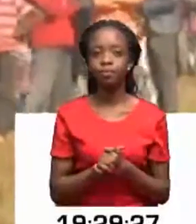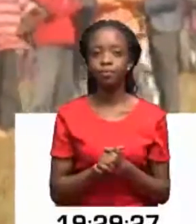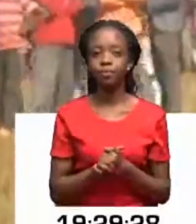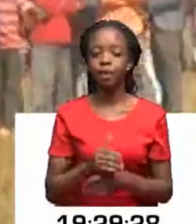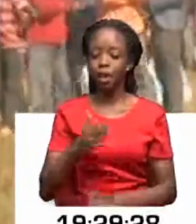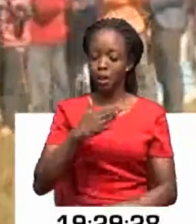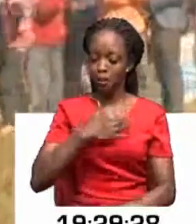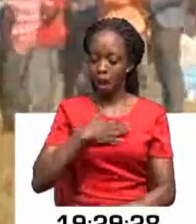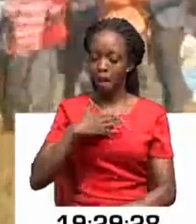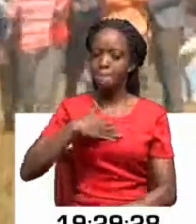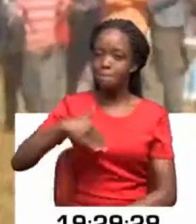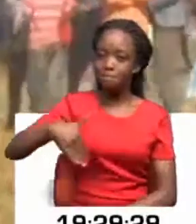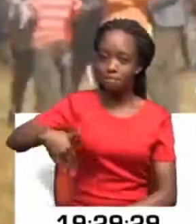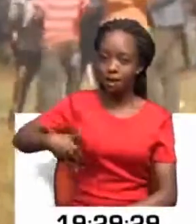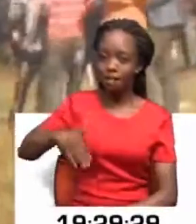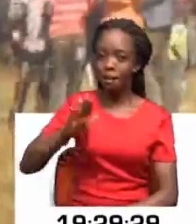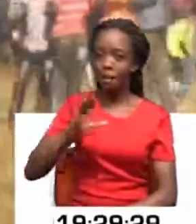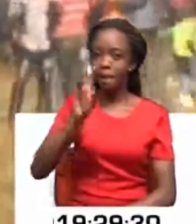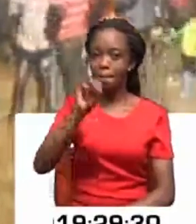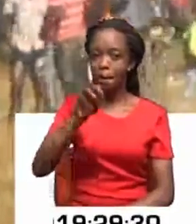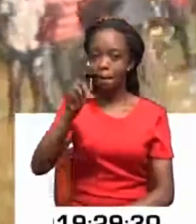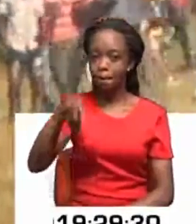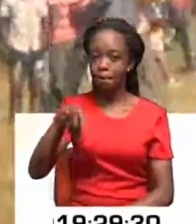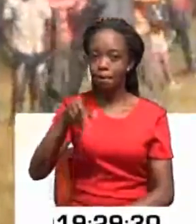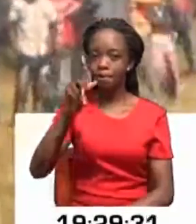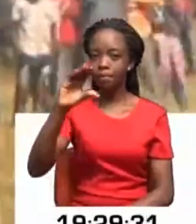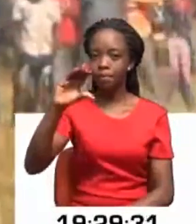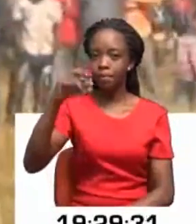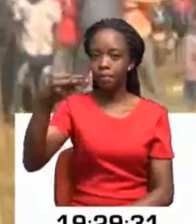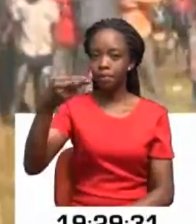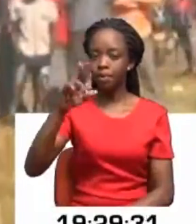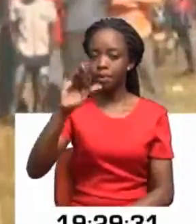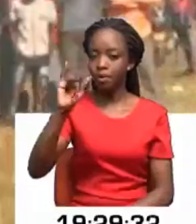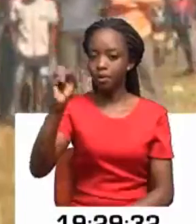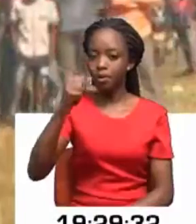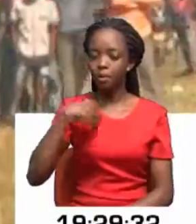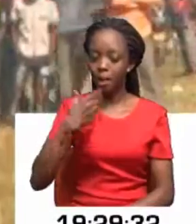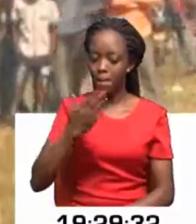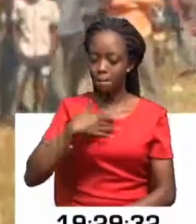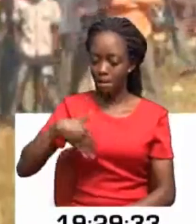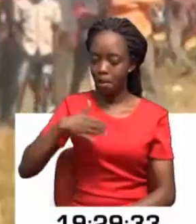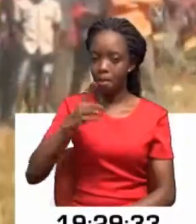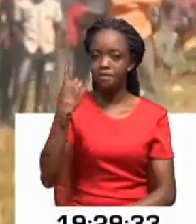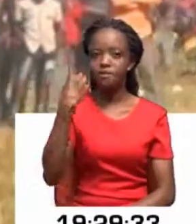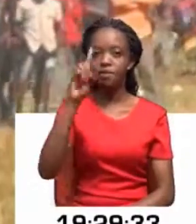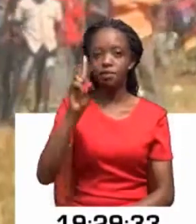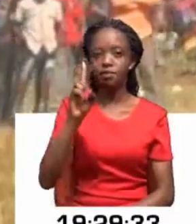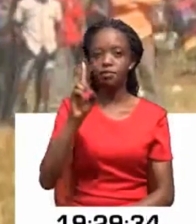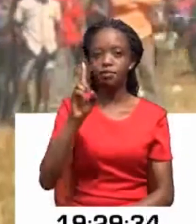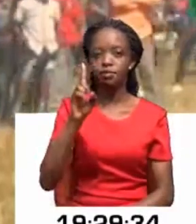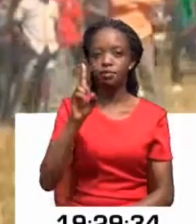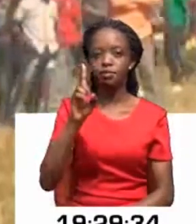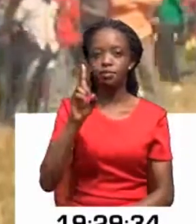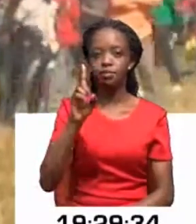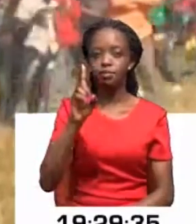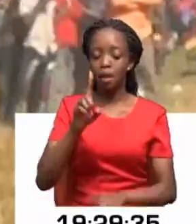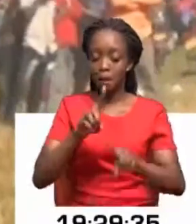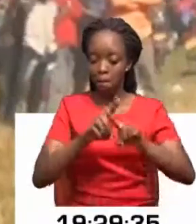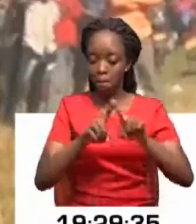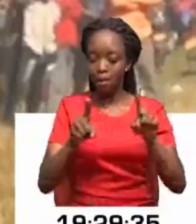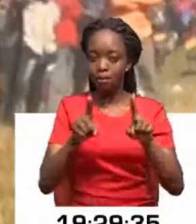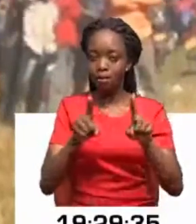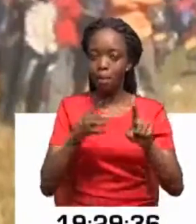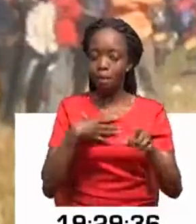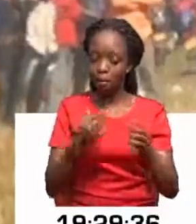ni ndugu ya mbunge wa Kiminini Chris Wamalwa. Mimi ni ndugu yake mkubwa. Sio mwalo mkoya be. Lakini se